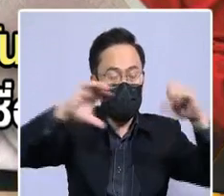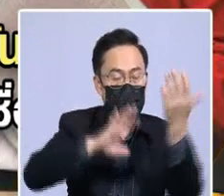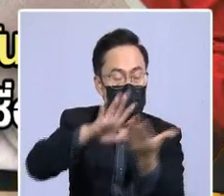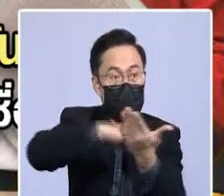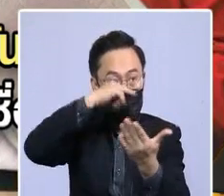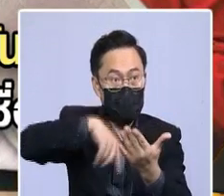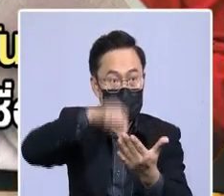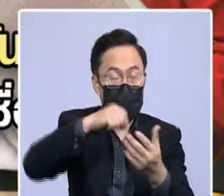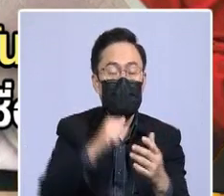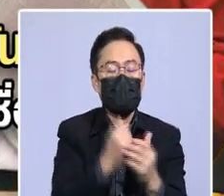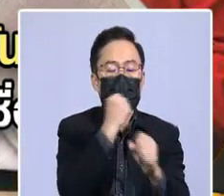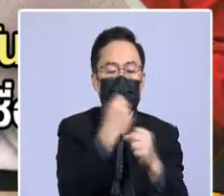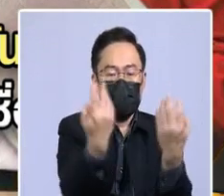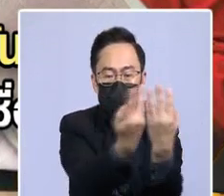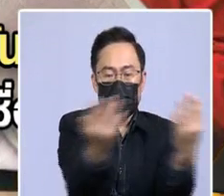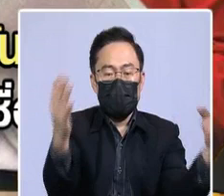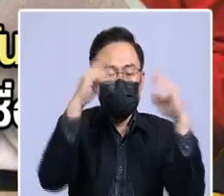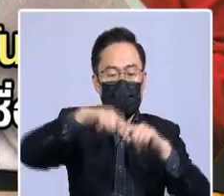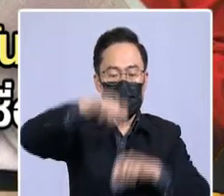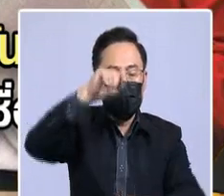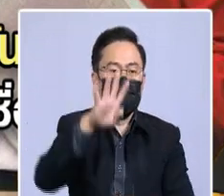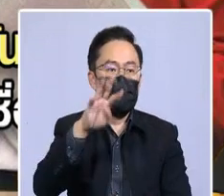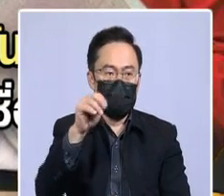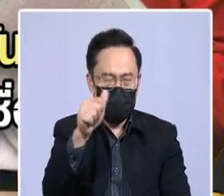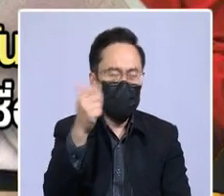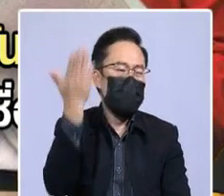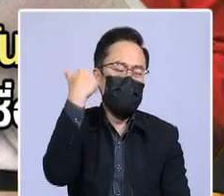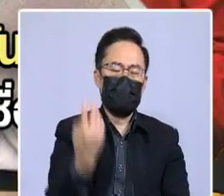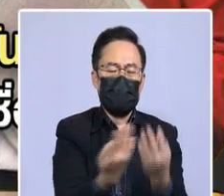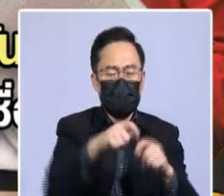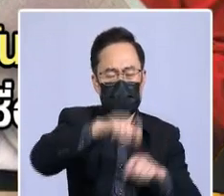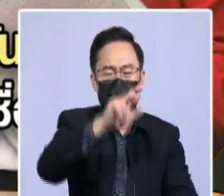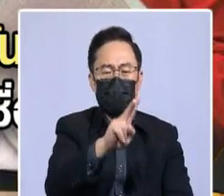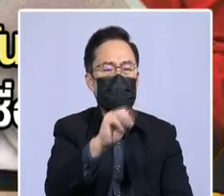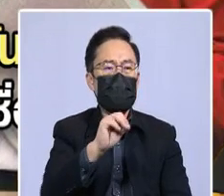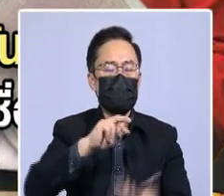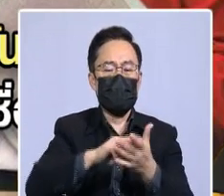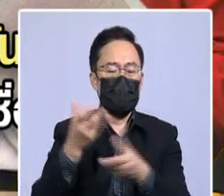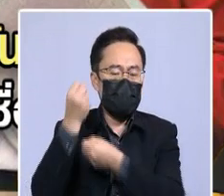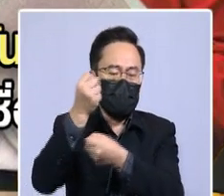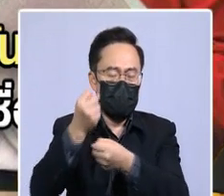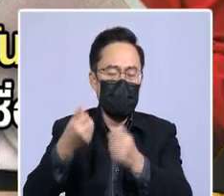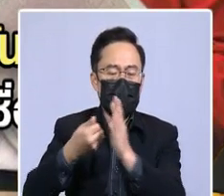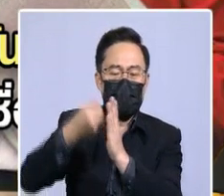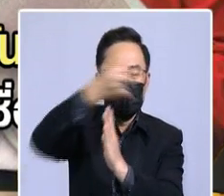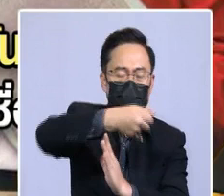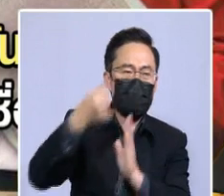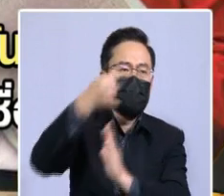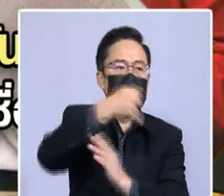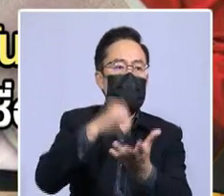ะ ค่ะ ฉันคิดว่าจะเป็นจังหวะที่เหมาะและที่มีการปรับปรุงแล้วก็ทำรั้วสูงขึ้นเพื่อป้องกันเรื่องม็อบเครื่องการปีนเข้